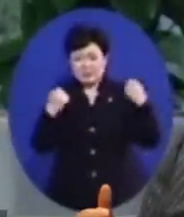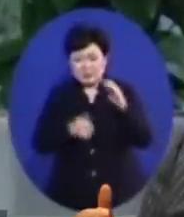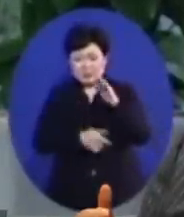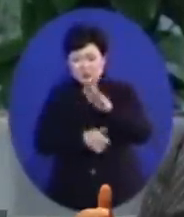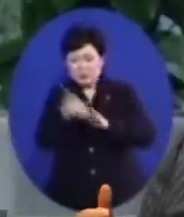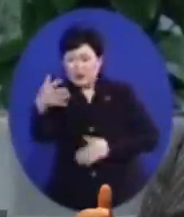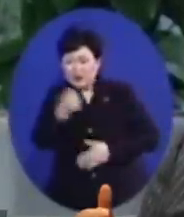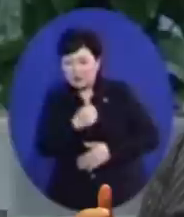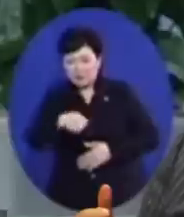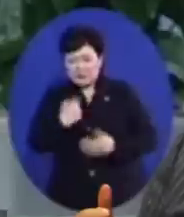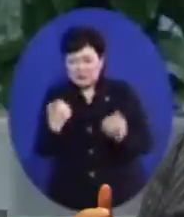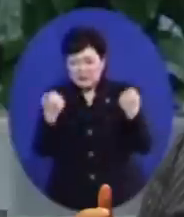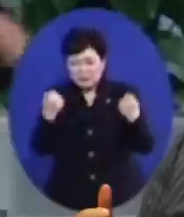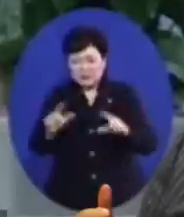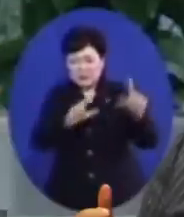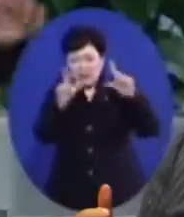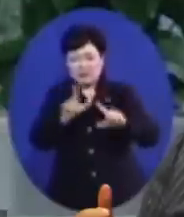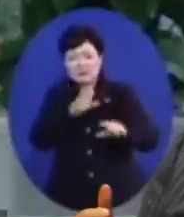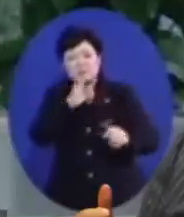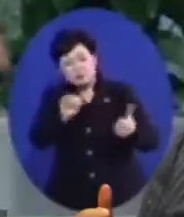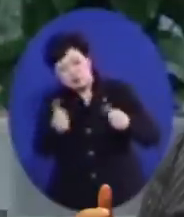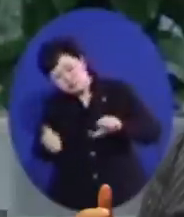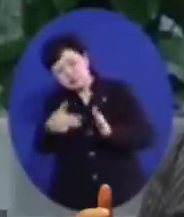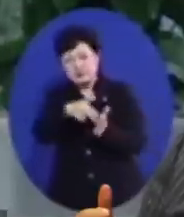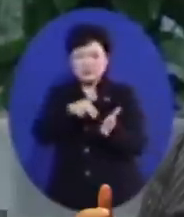가지고, 자기 힘으로 살아가려니 죽을 지경이죠.